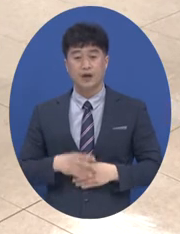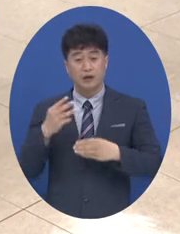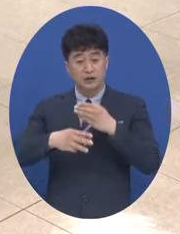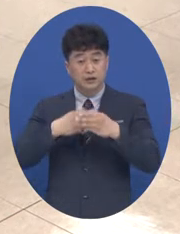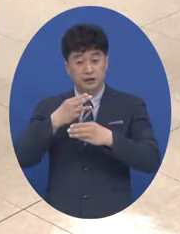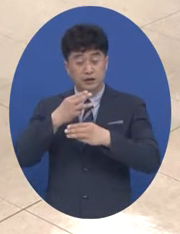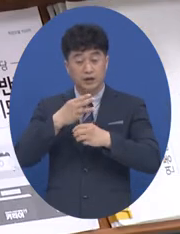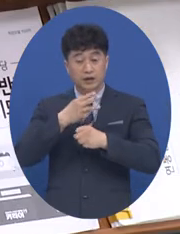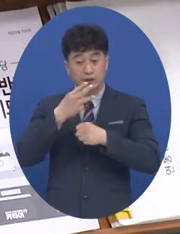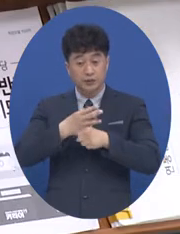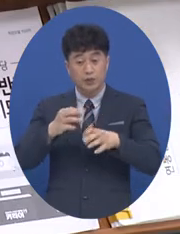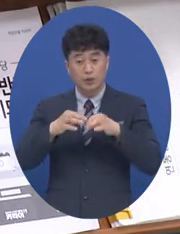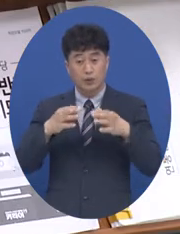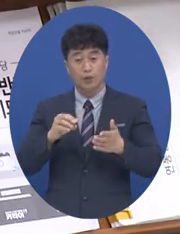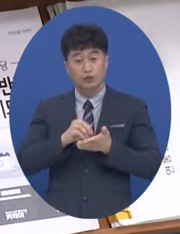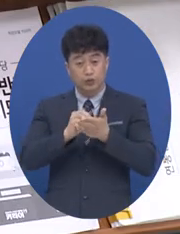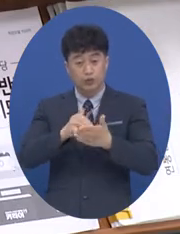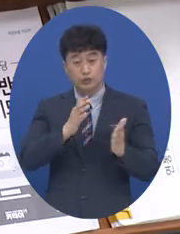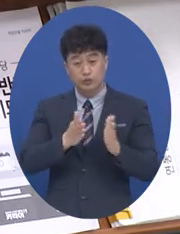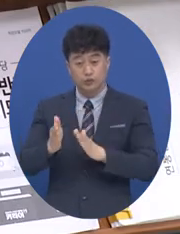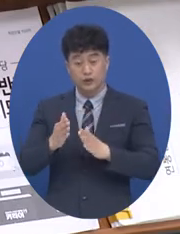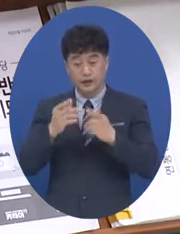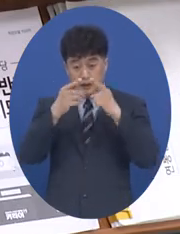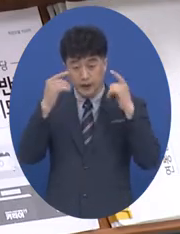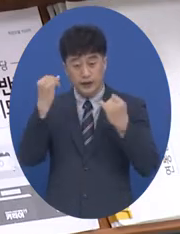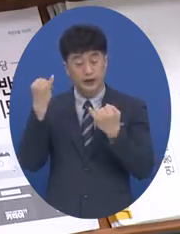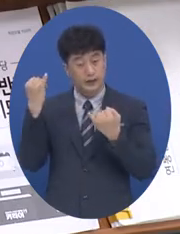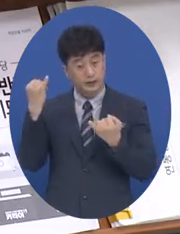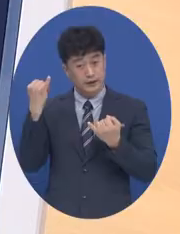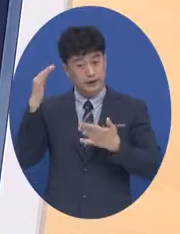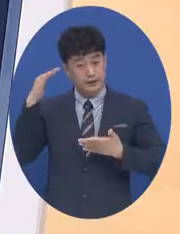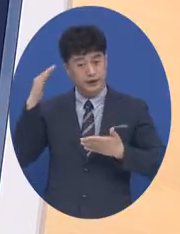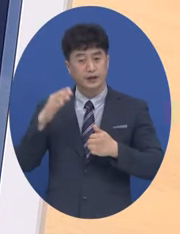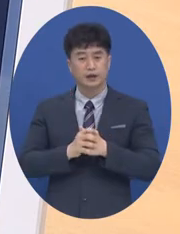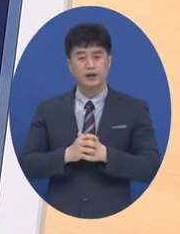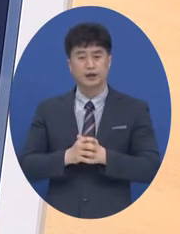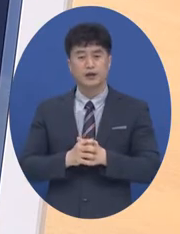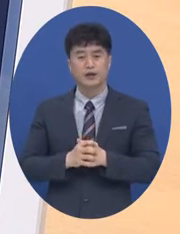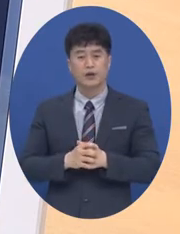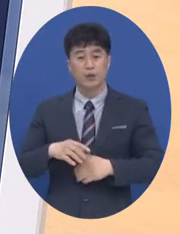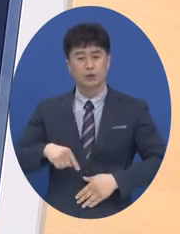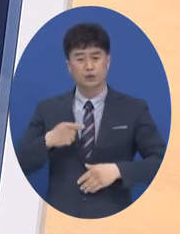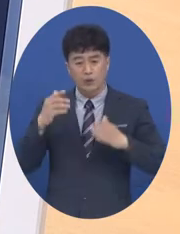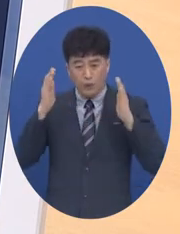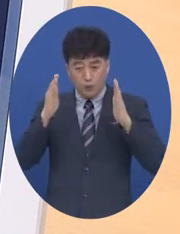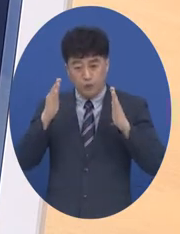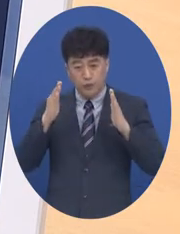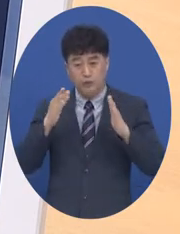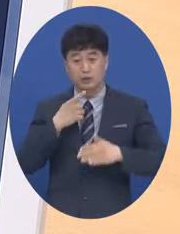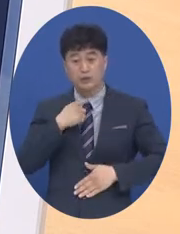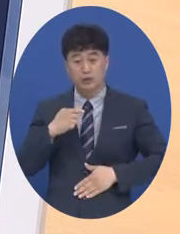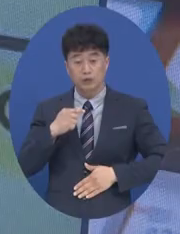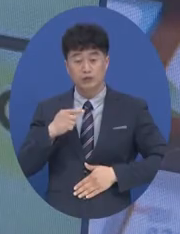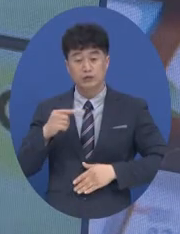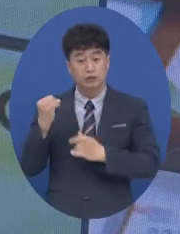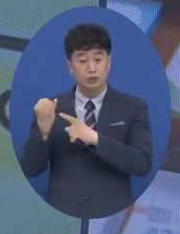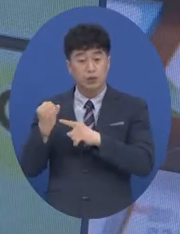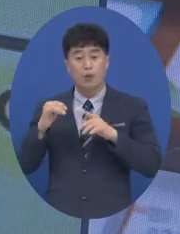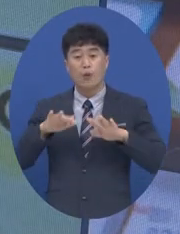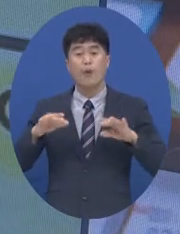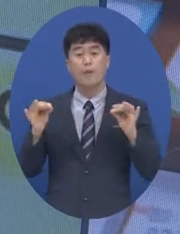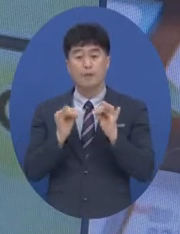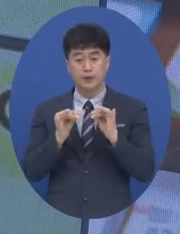3년째 취업 준비를 하고 있는 대학생 김희수 씨. 홀로 공부해오던 김 씨는 올해 맞춤형 취업 지원을